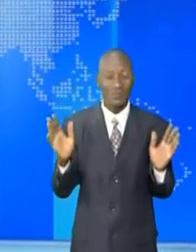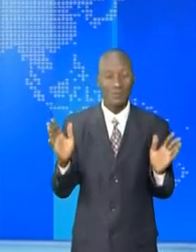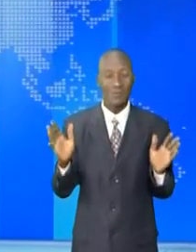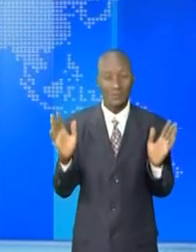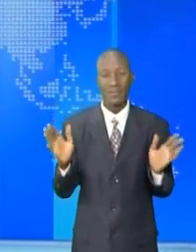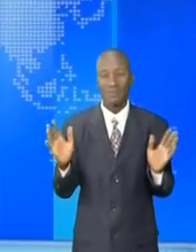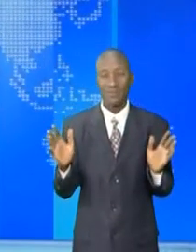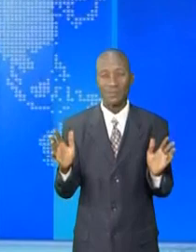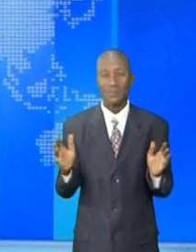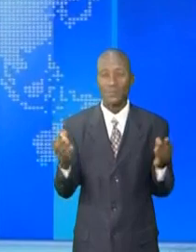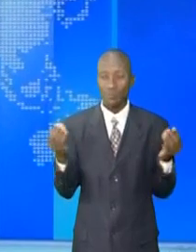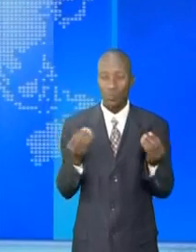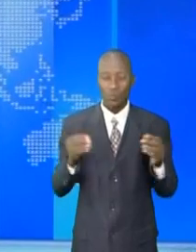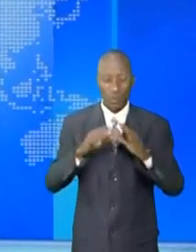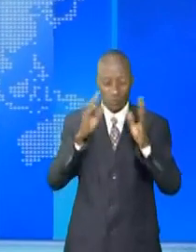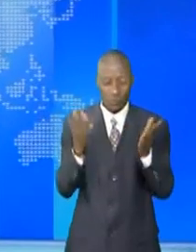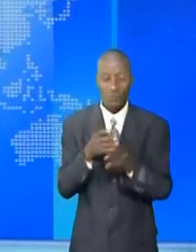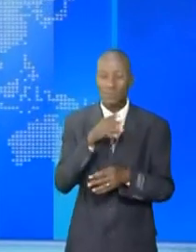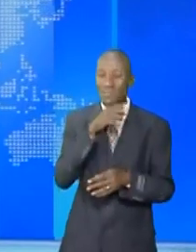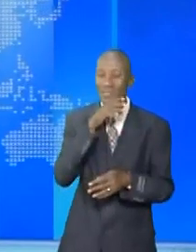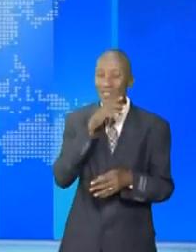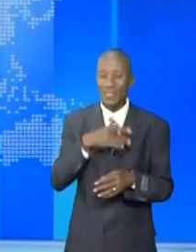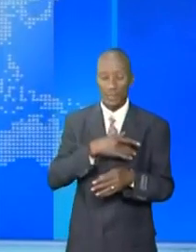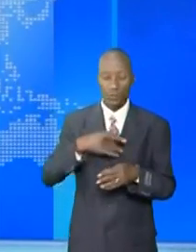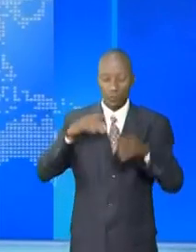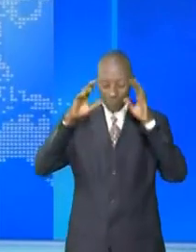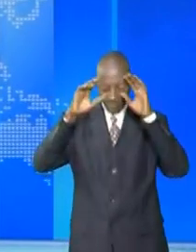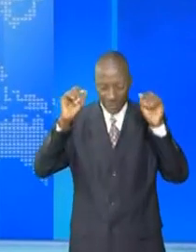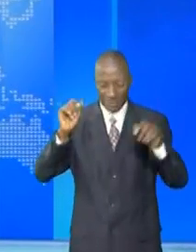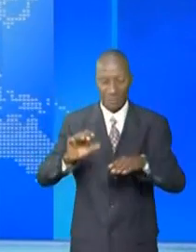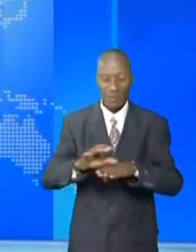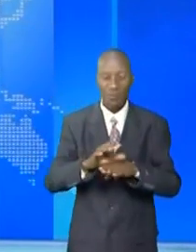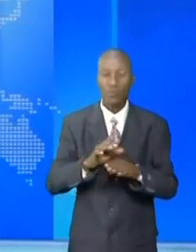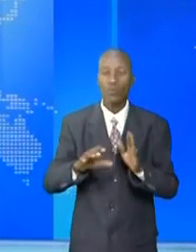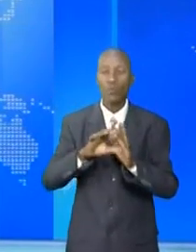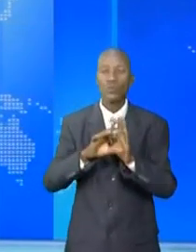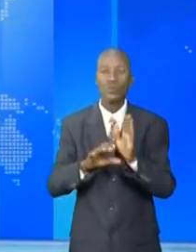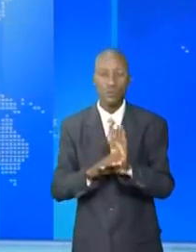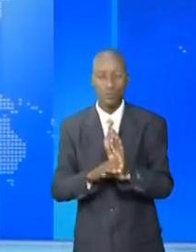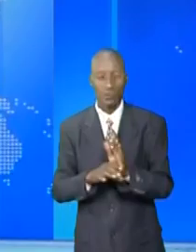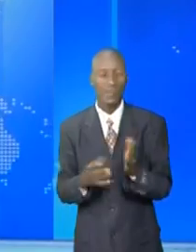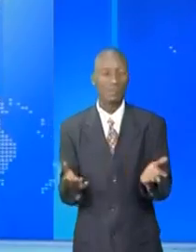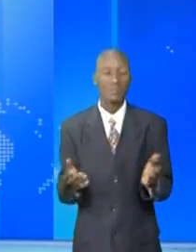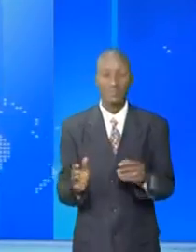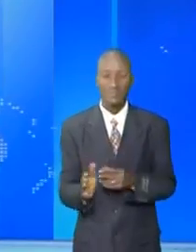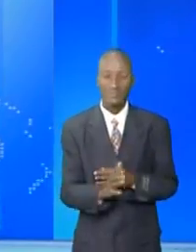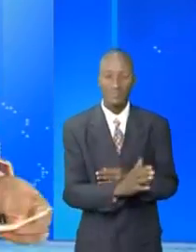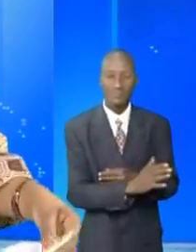doute, subiront la rigueur de la loi. C'est signé Elingo Wanzo Dominique.